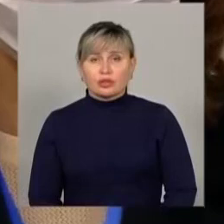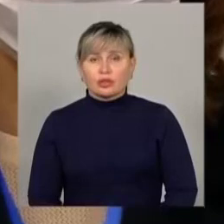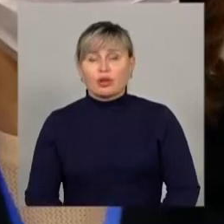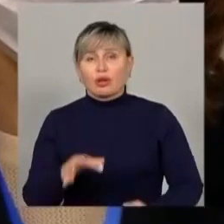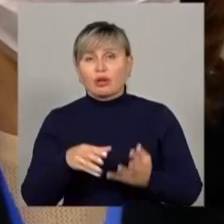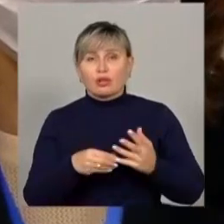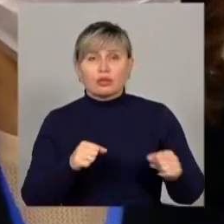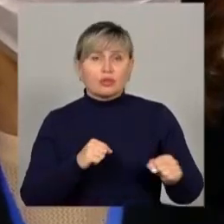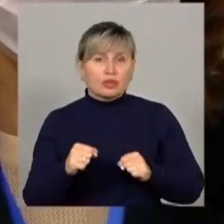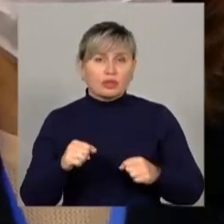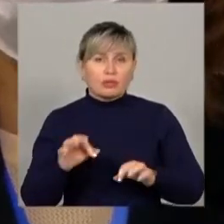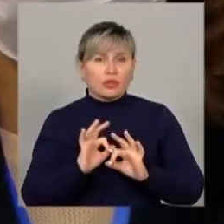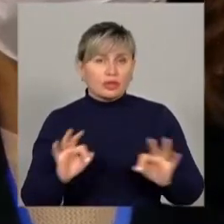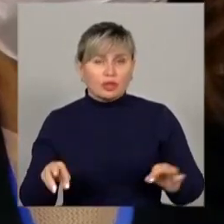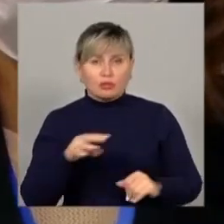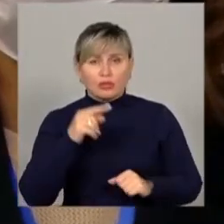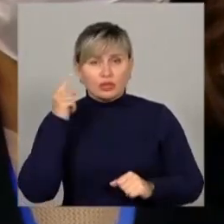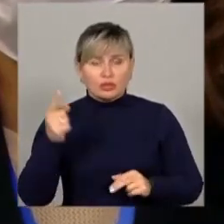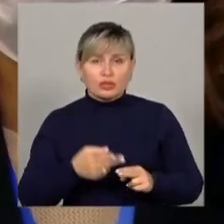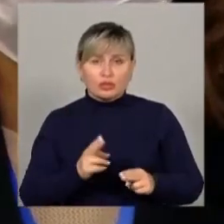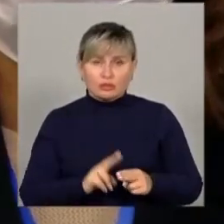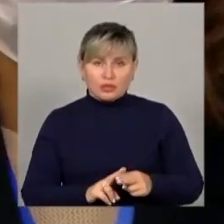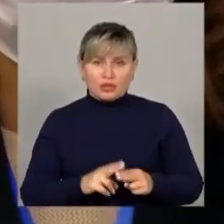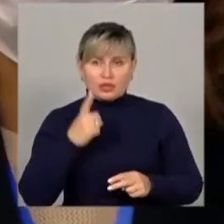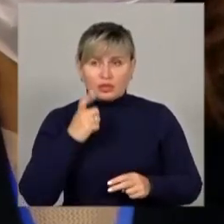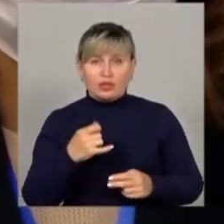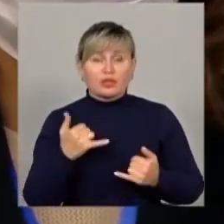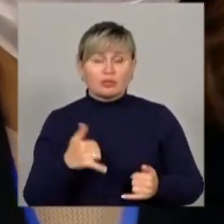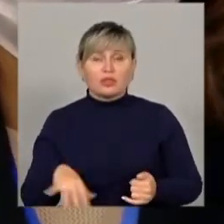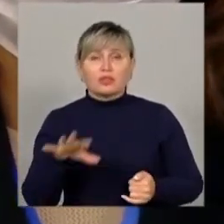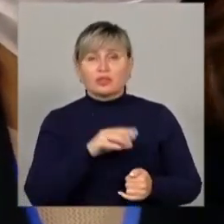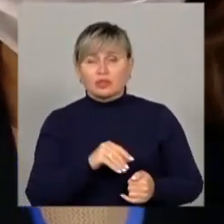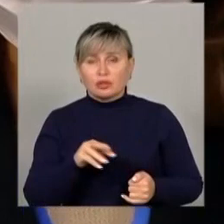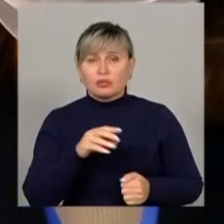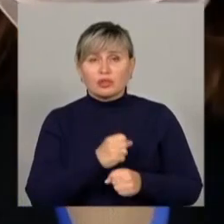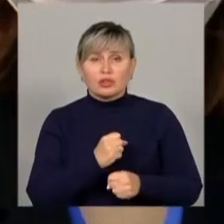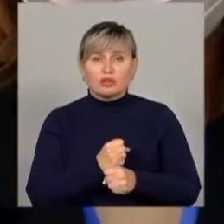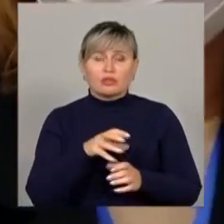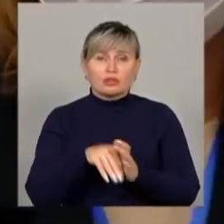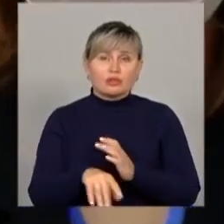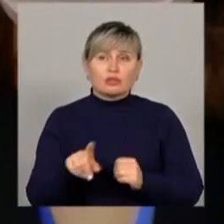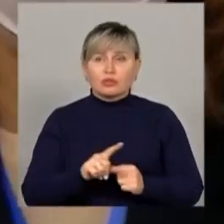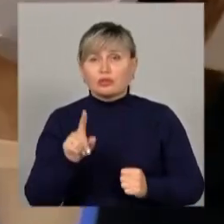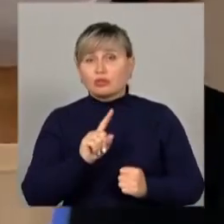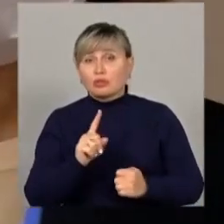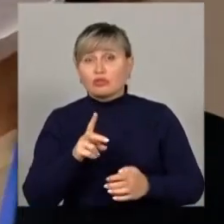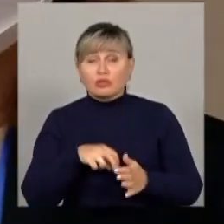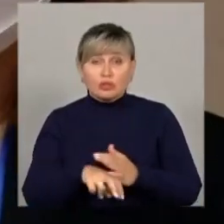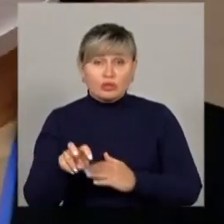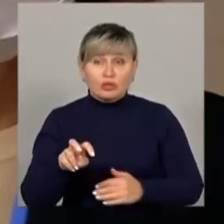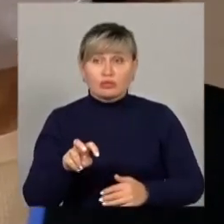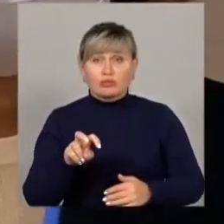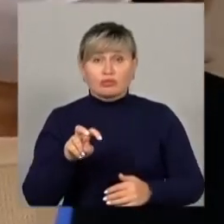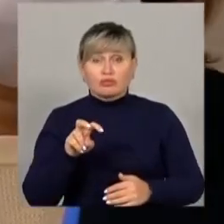сейсмотренировок. Прекрасно. Мы слышим этот сигнал теперь все. Но дело все в том, что упирается, что выходим,